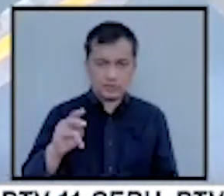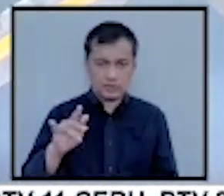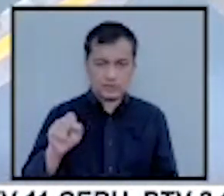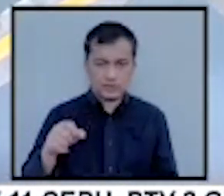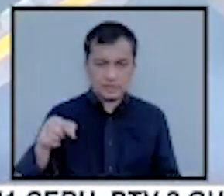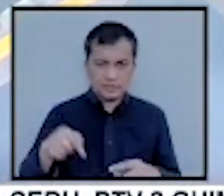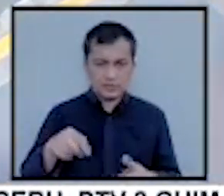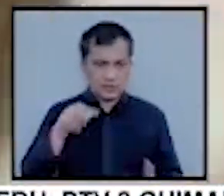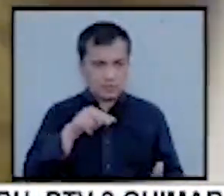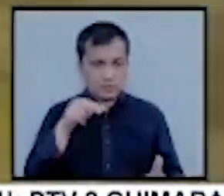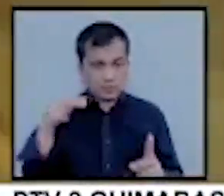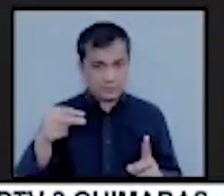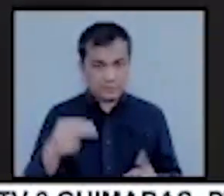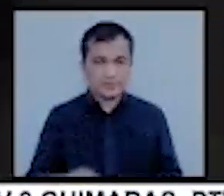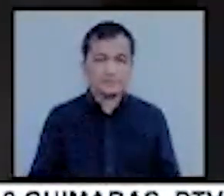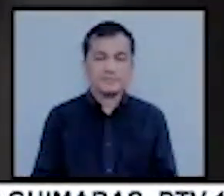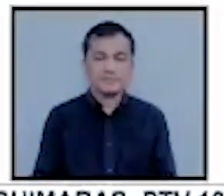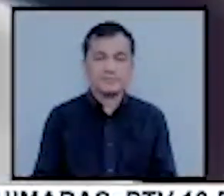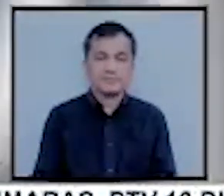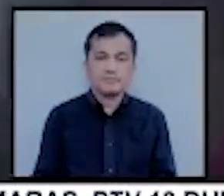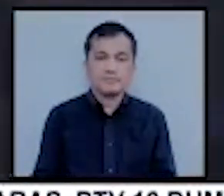Vista.